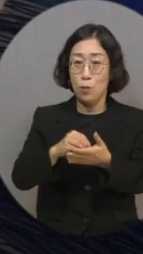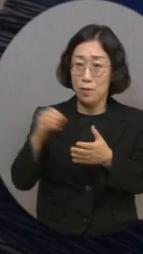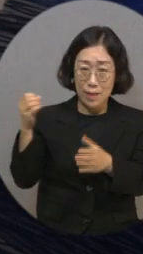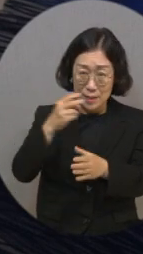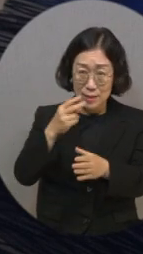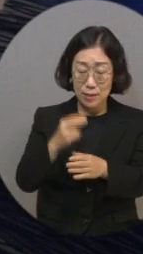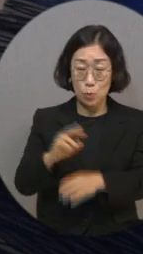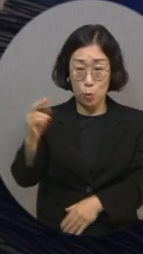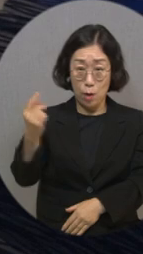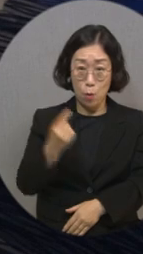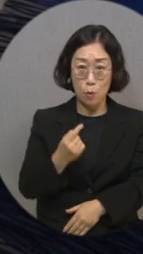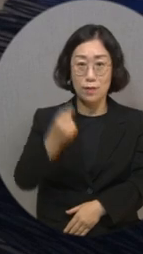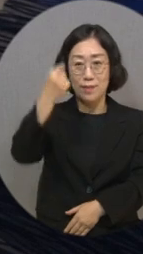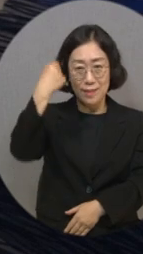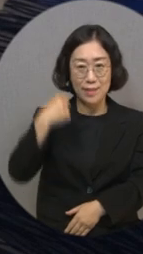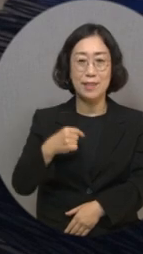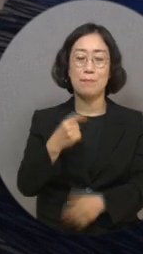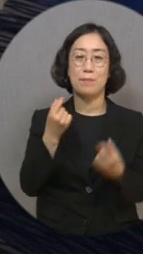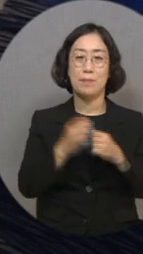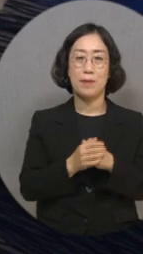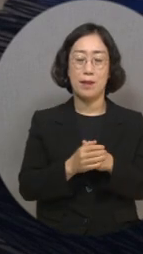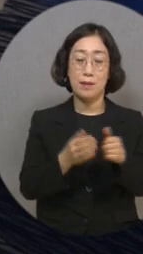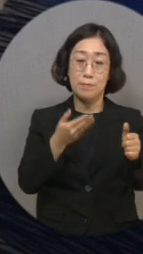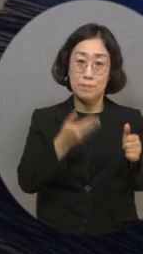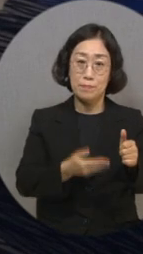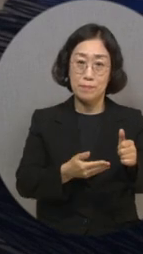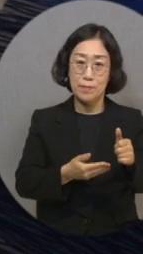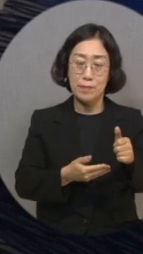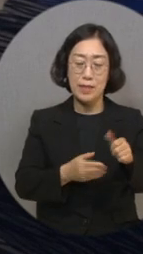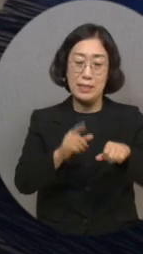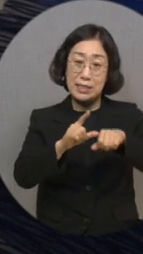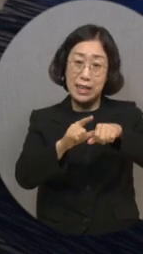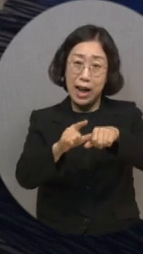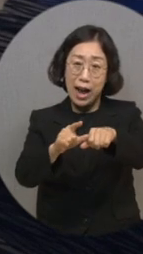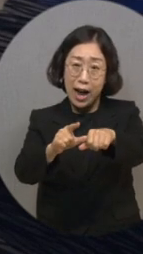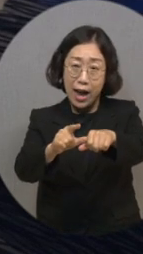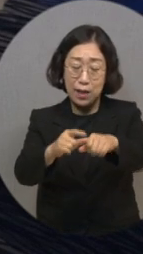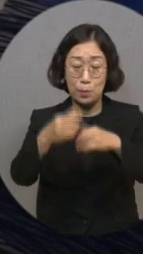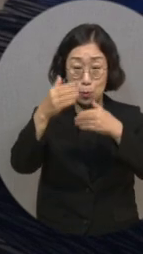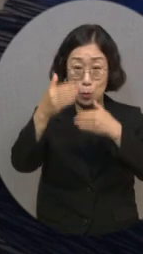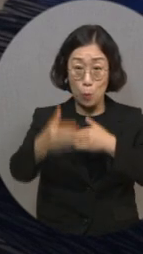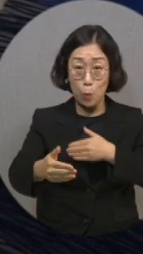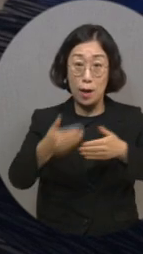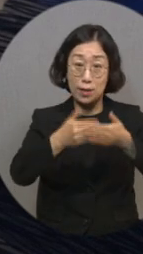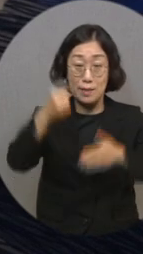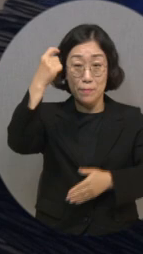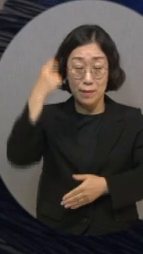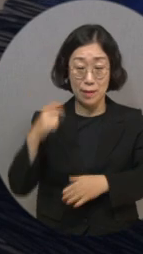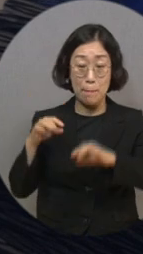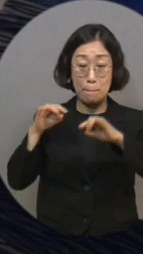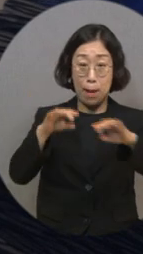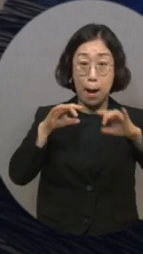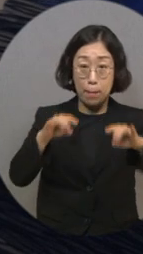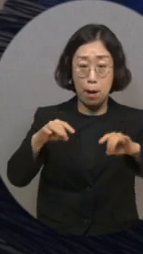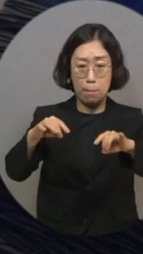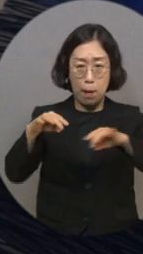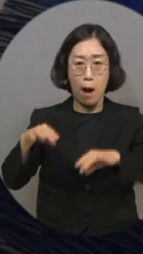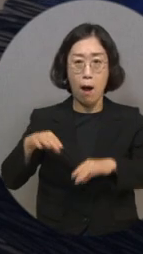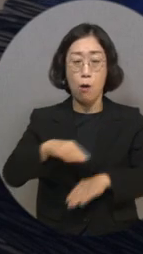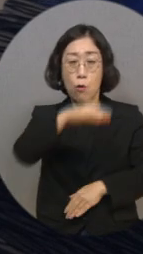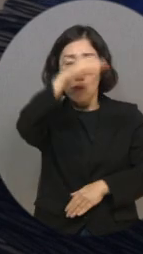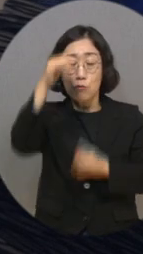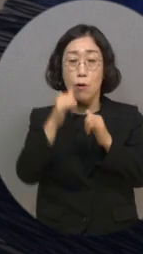삶의 생동입니다. 작가가 겹겹이 쌓은 시간과 파동이 관객에게 다다를 때 관객은